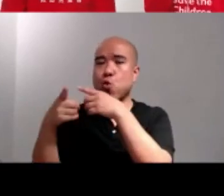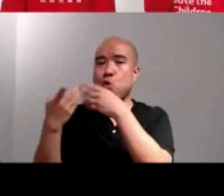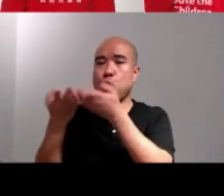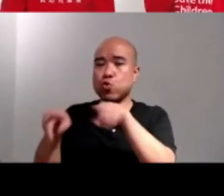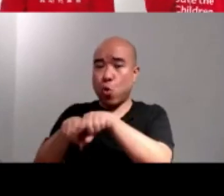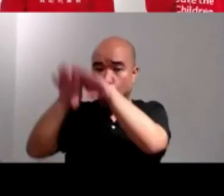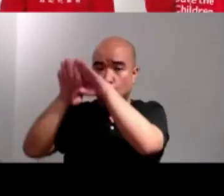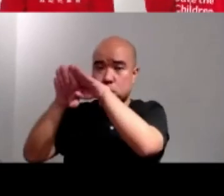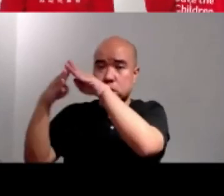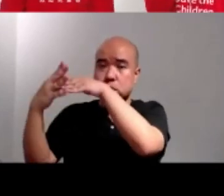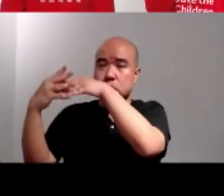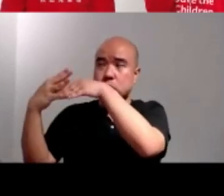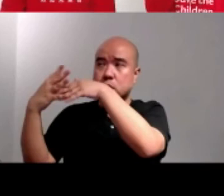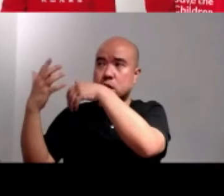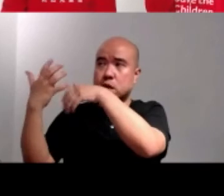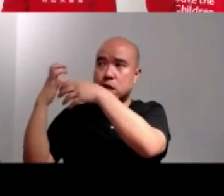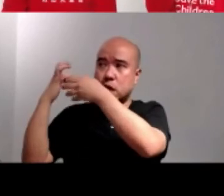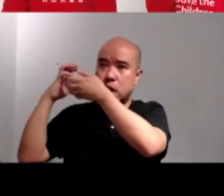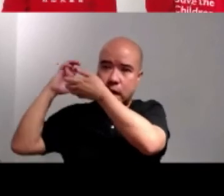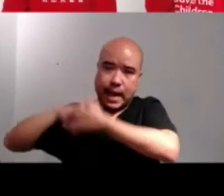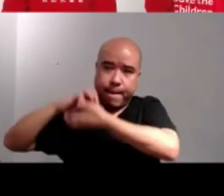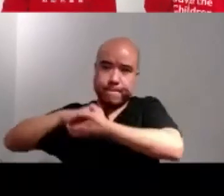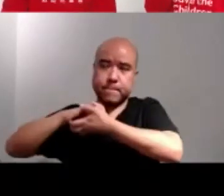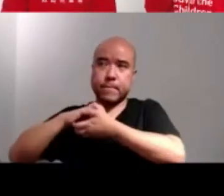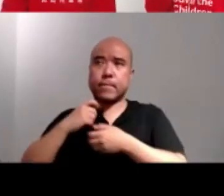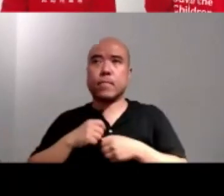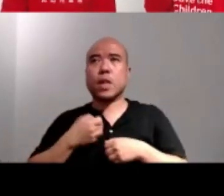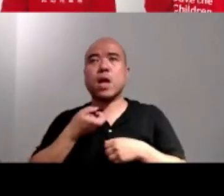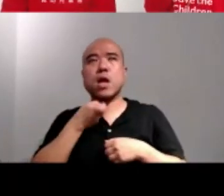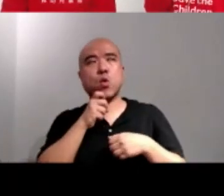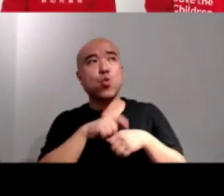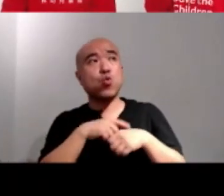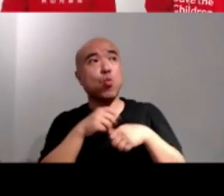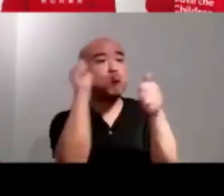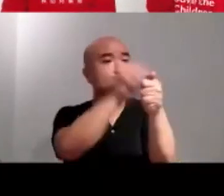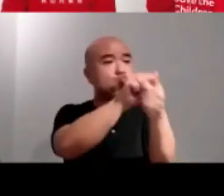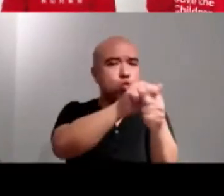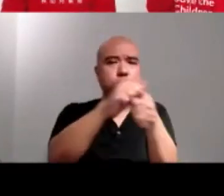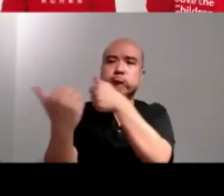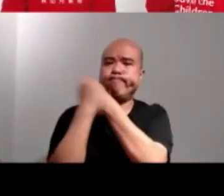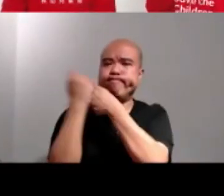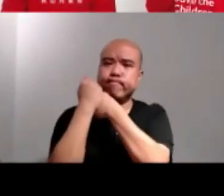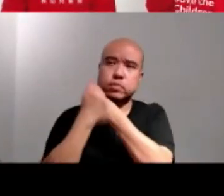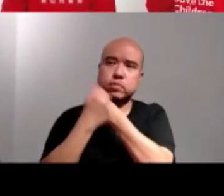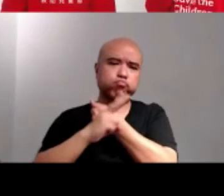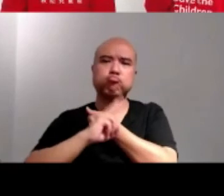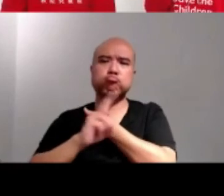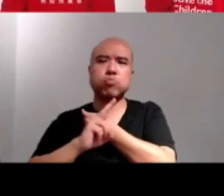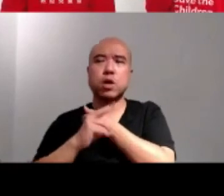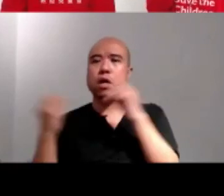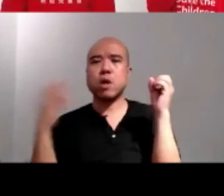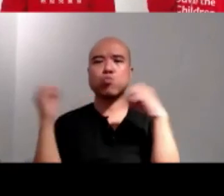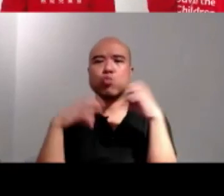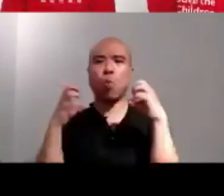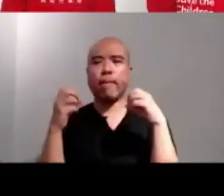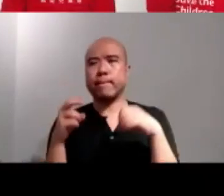就是，其實一個人可能是一個欺凌者或者一個被欺凌者，而當中他們之間也沒有一個很好的溝通，很多時候就